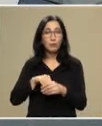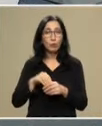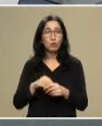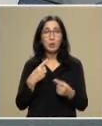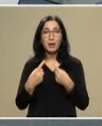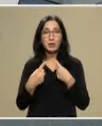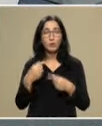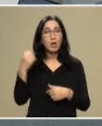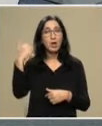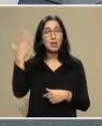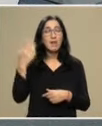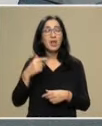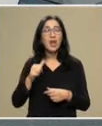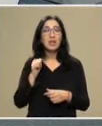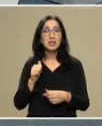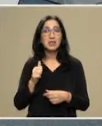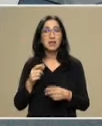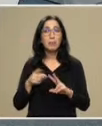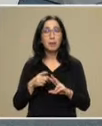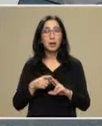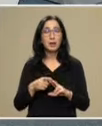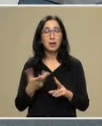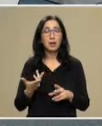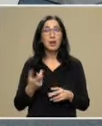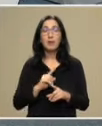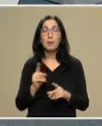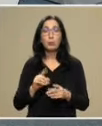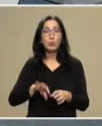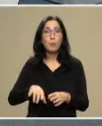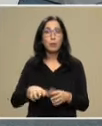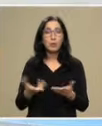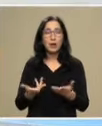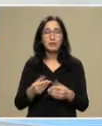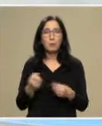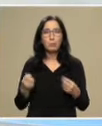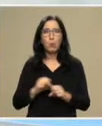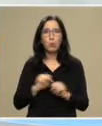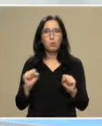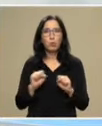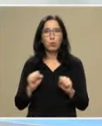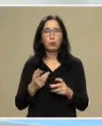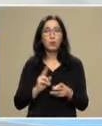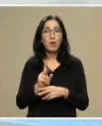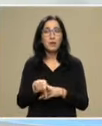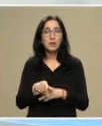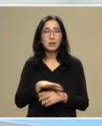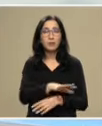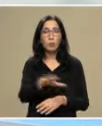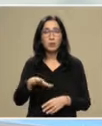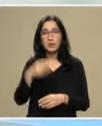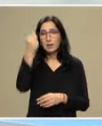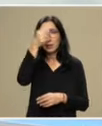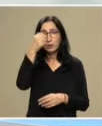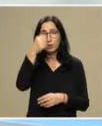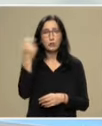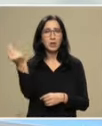разговора ни главен асистент Петя Стефанова. Не просто се прокрадва, все по-бурно навлиза в областта на